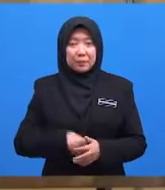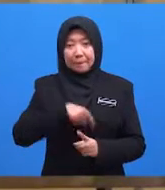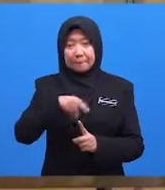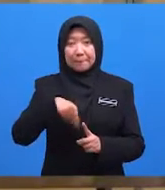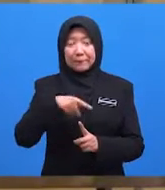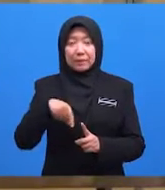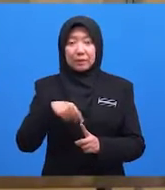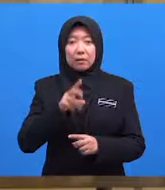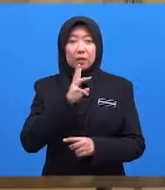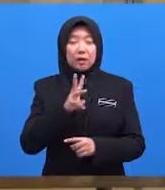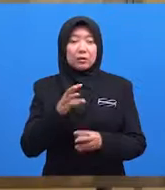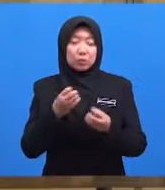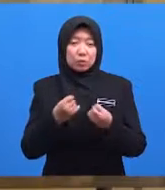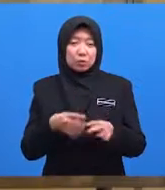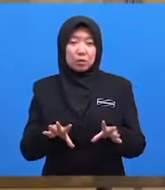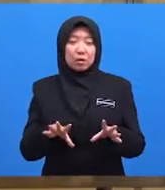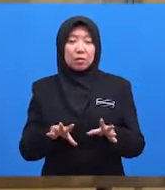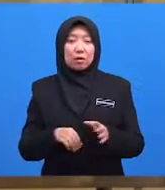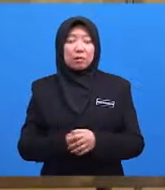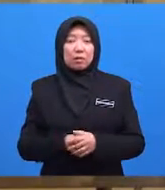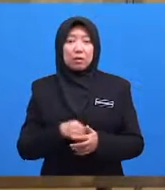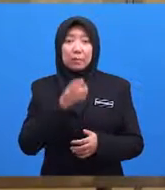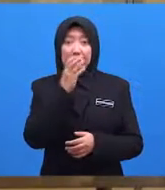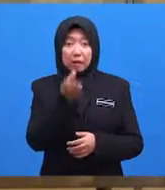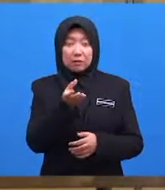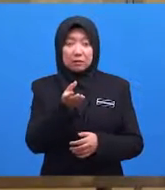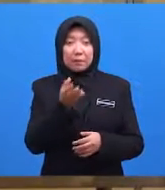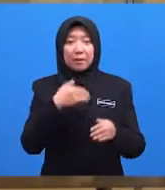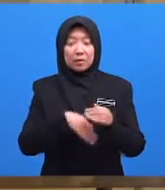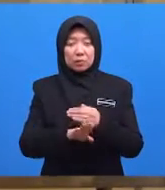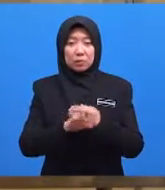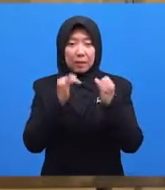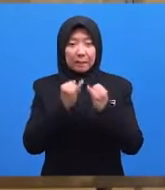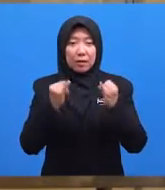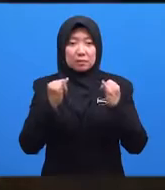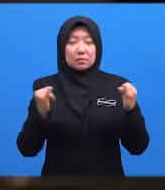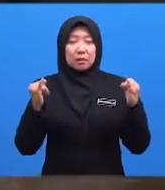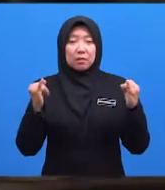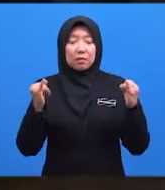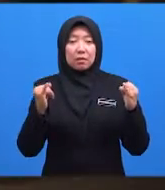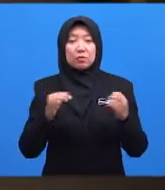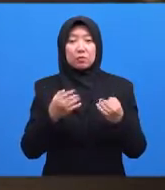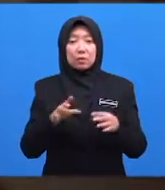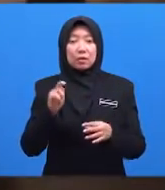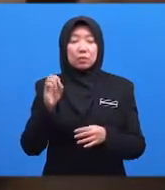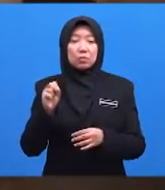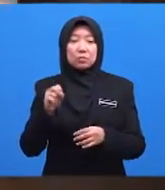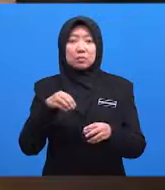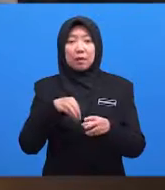Apabila air pasta telah memekat, masukkan pasta yang telah ditos ke dalam pan yang sama.